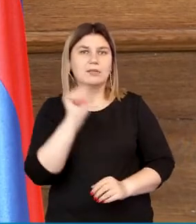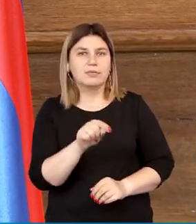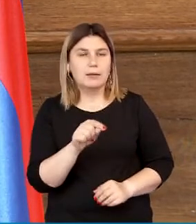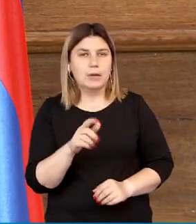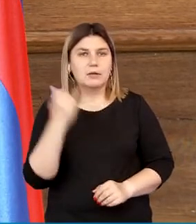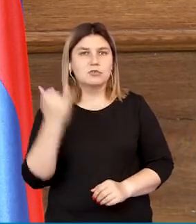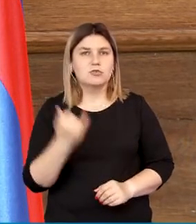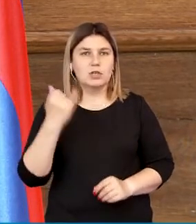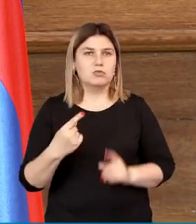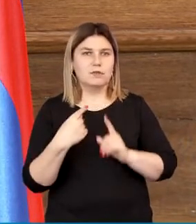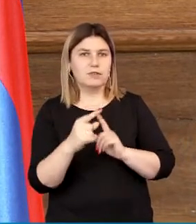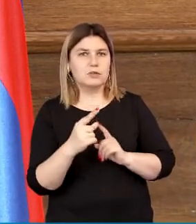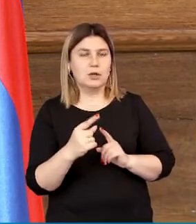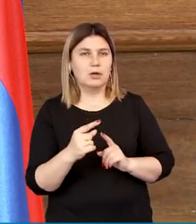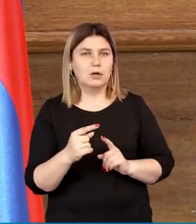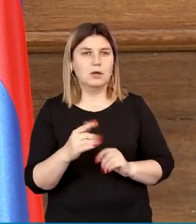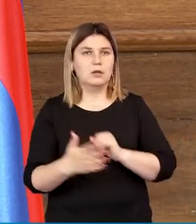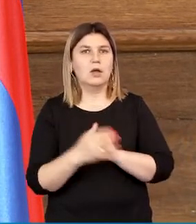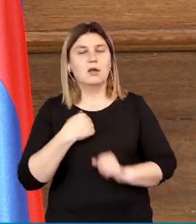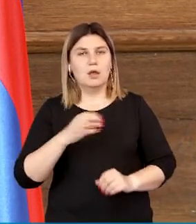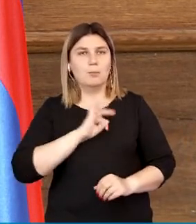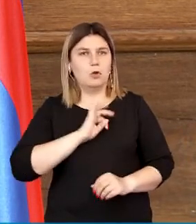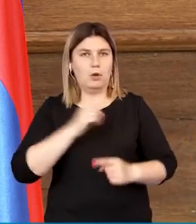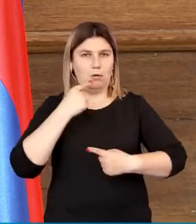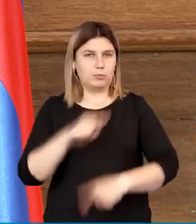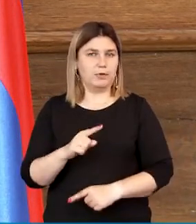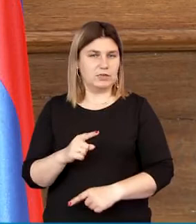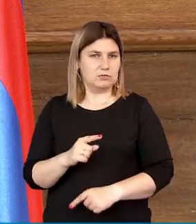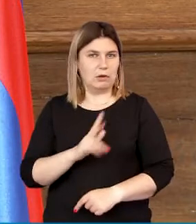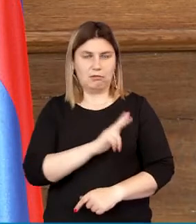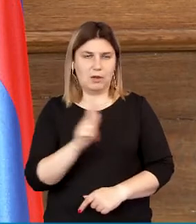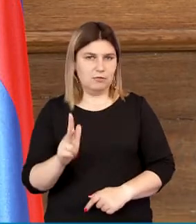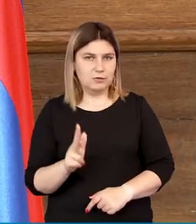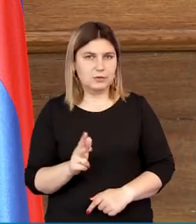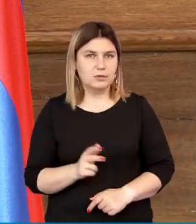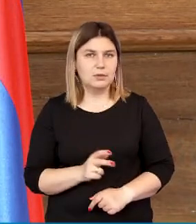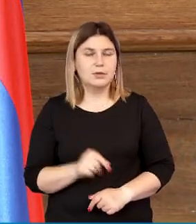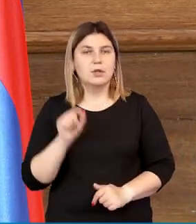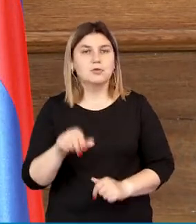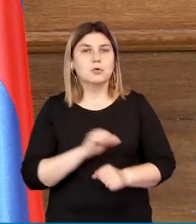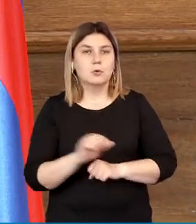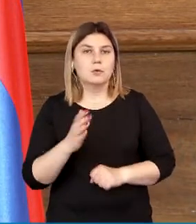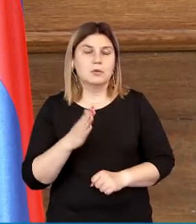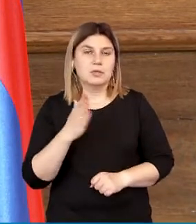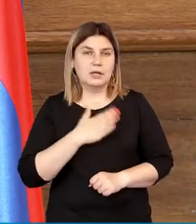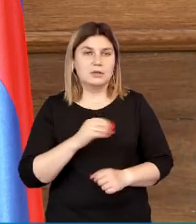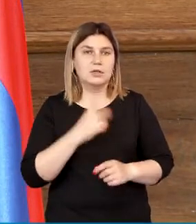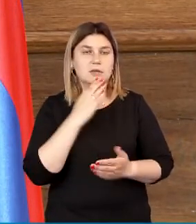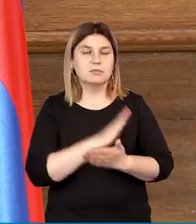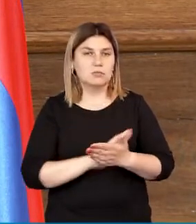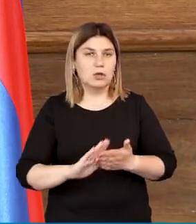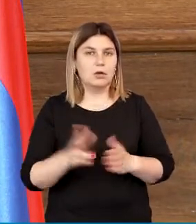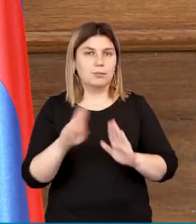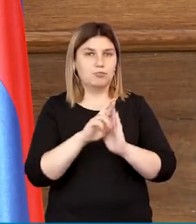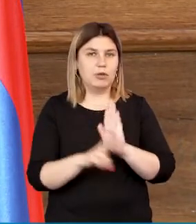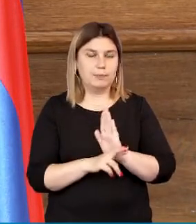dzieci wysyłamy na zasadzie dobrowolności, więc tutaj stosujemy te reżimy, które wynikają z